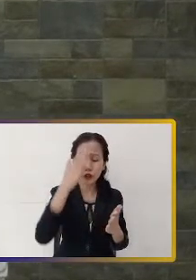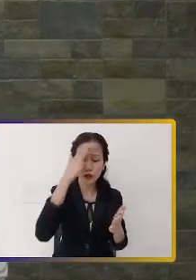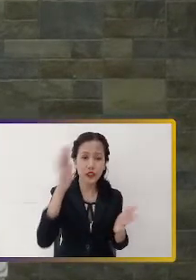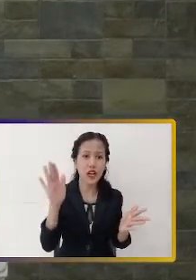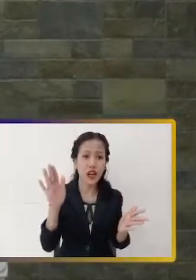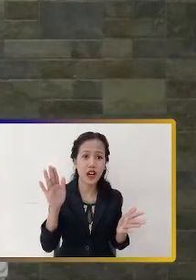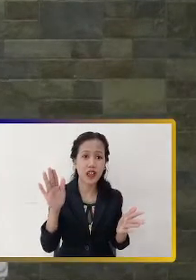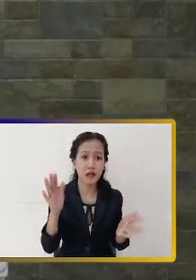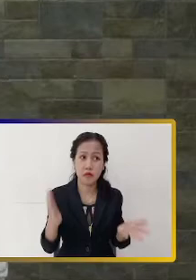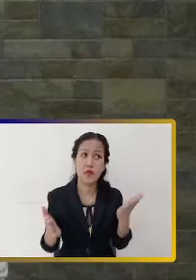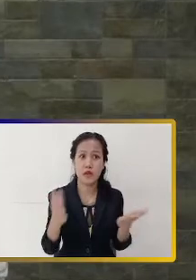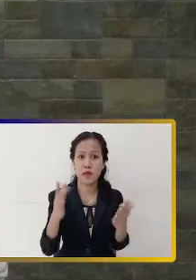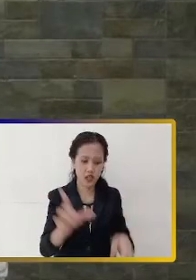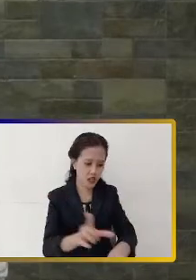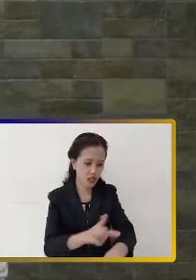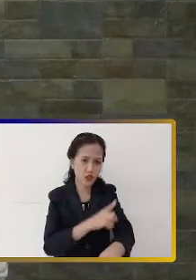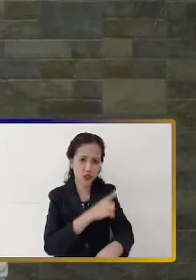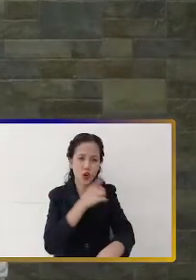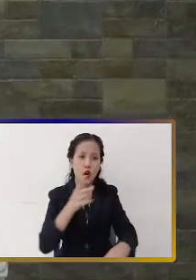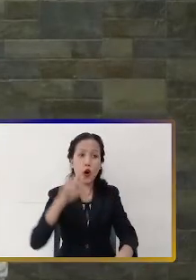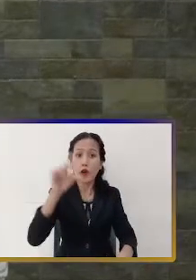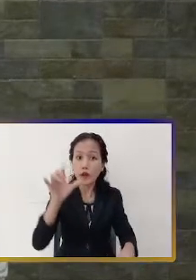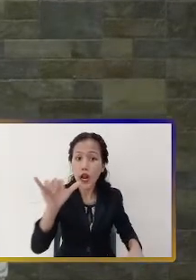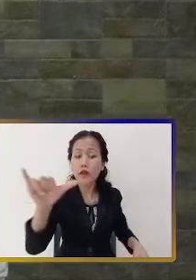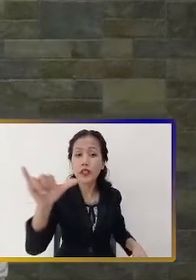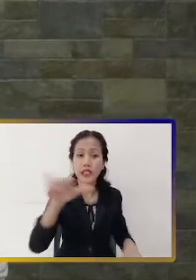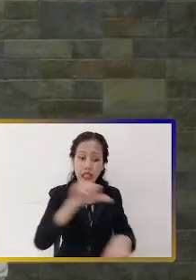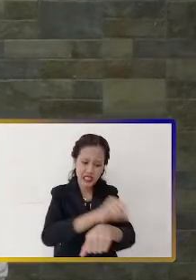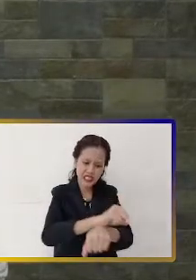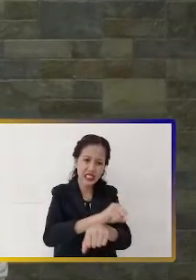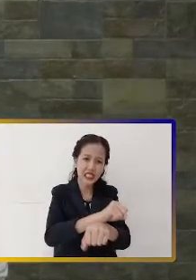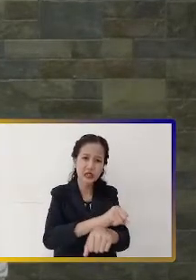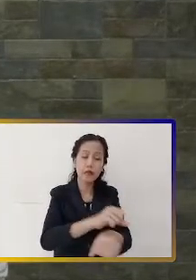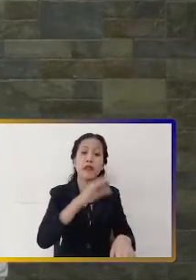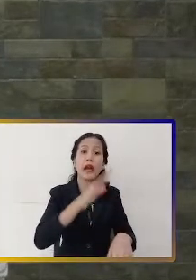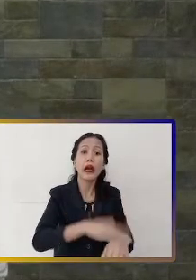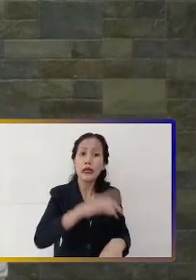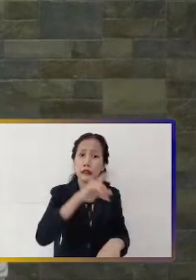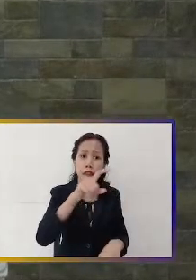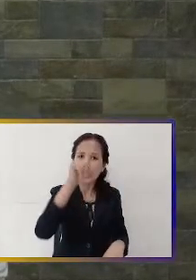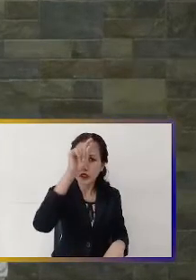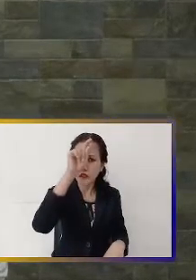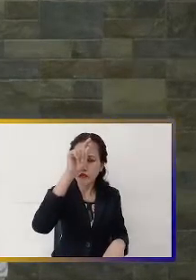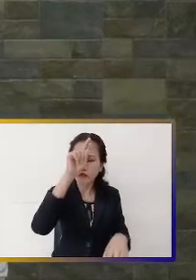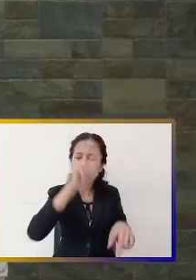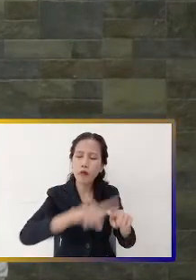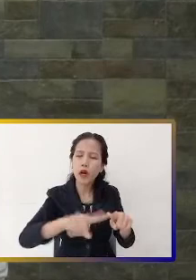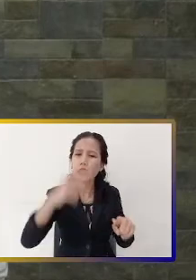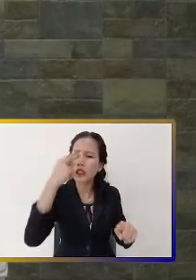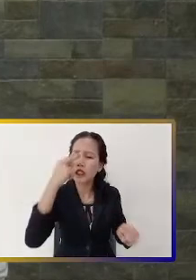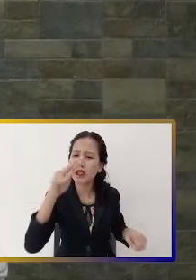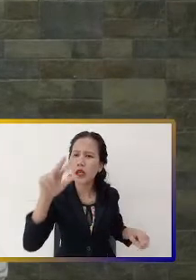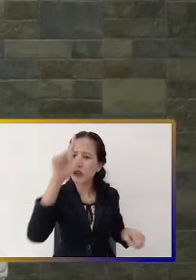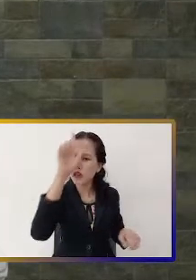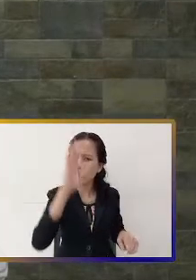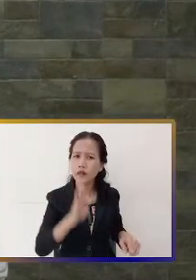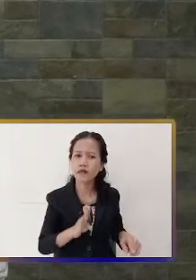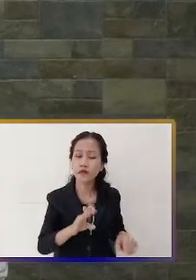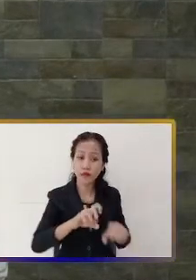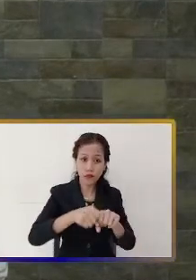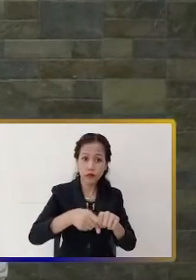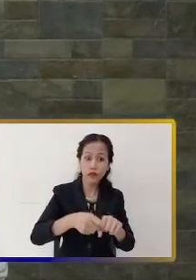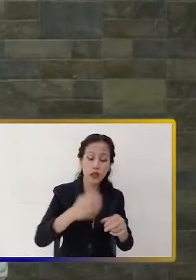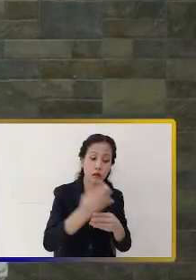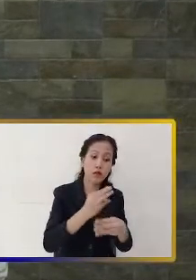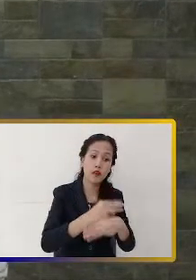Magiging servant doon, magiging slave na sila ng Egypt. Pero nakita ng Panginoon. So nagplano ang Diyos. Nung inilabas